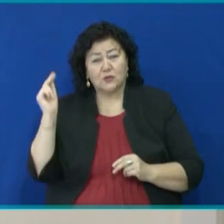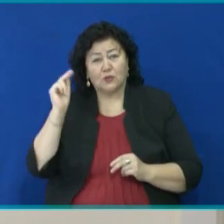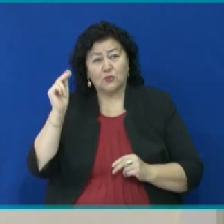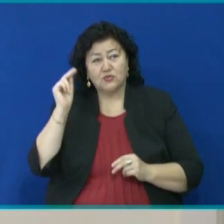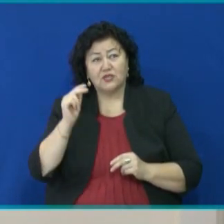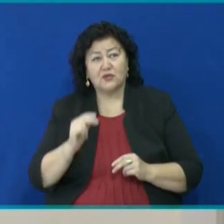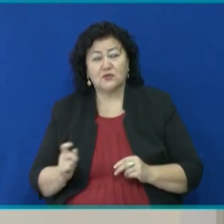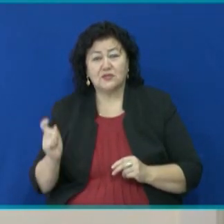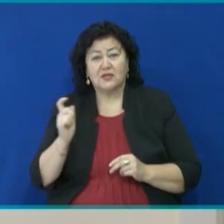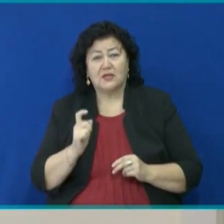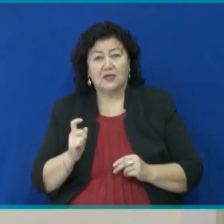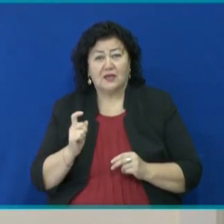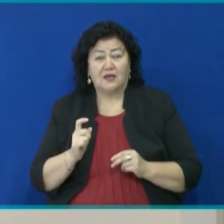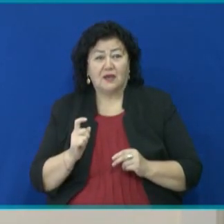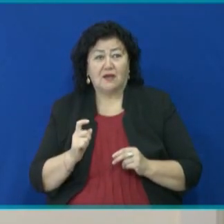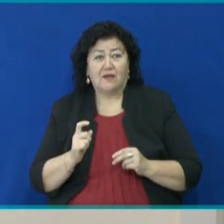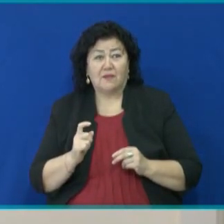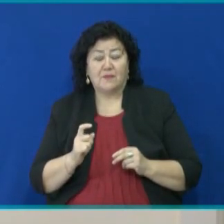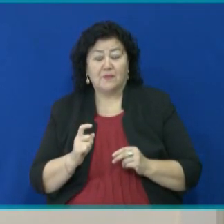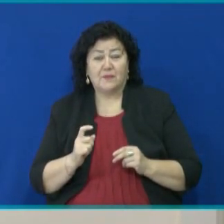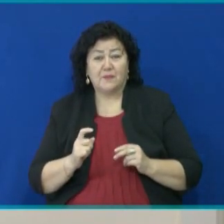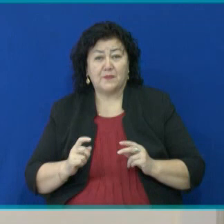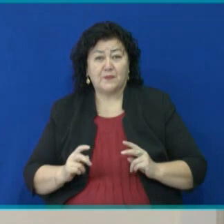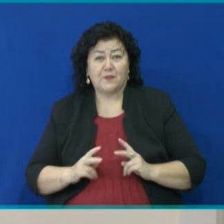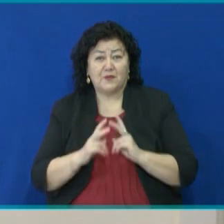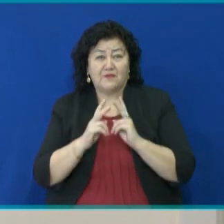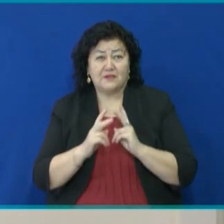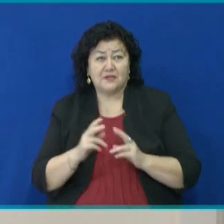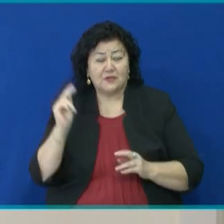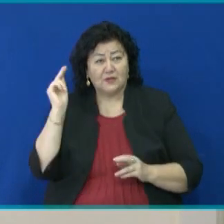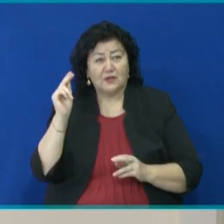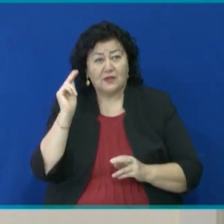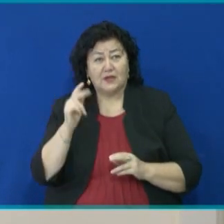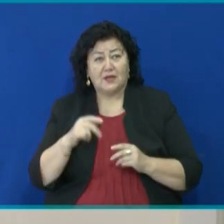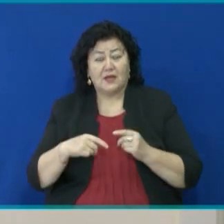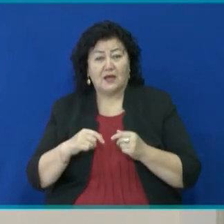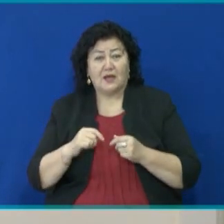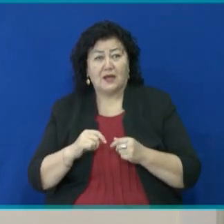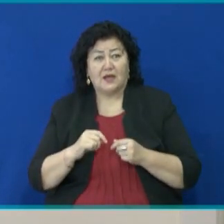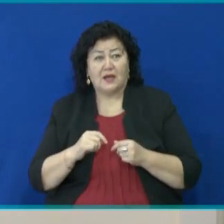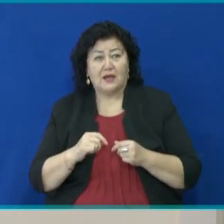алады. Осының біреуі жаңағы сіздердегі мысалы Алихан Бөкейхан университеті өңірлік жеке университет,